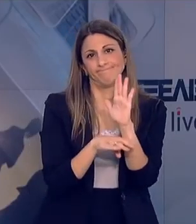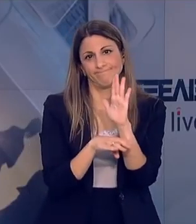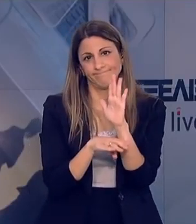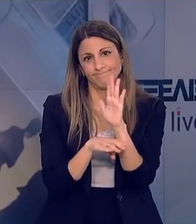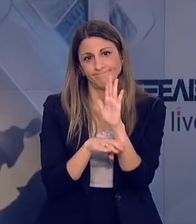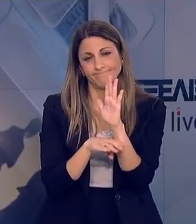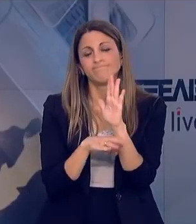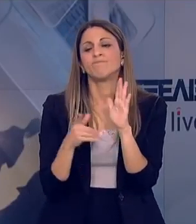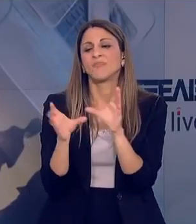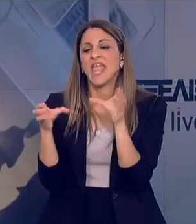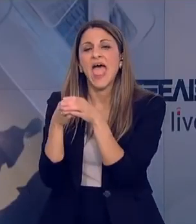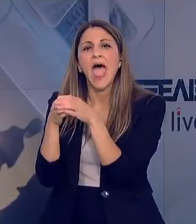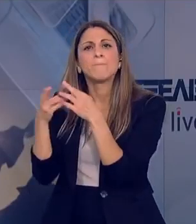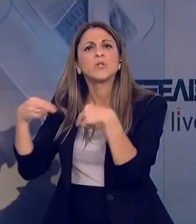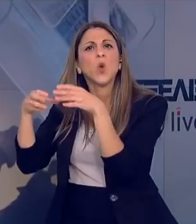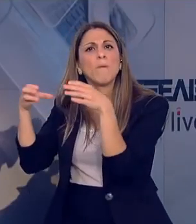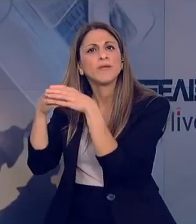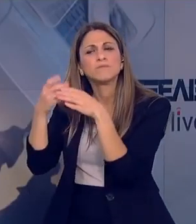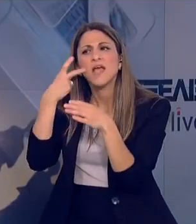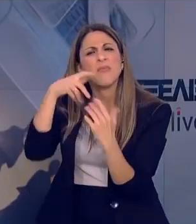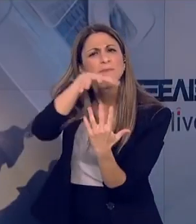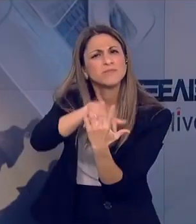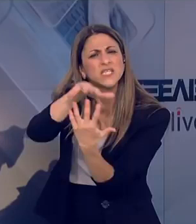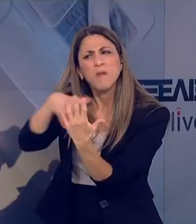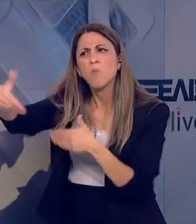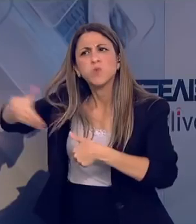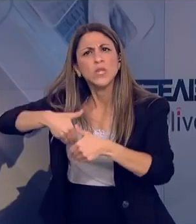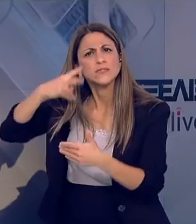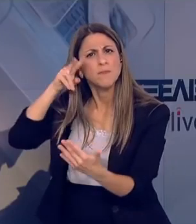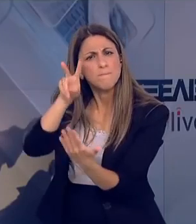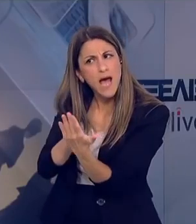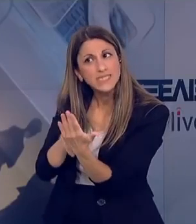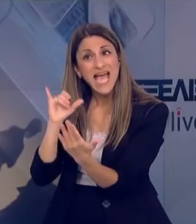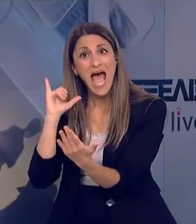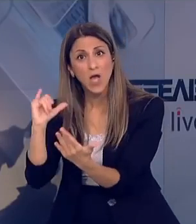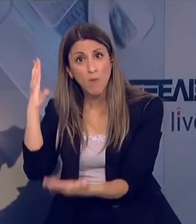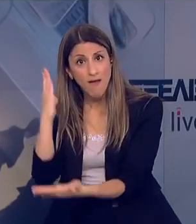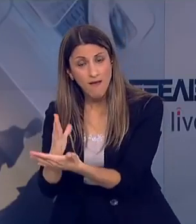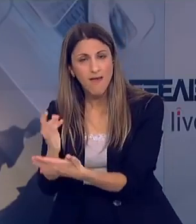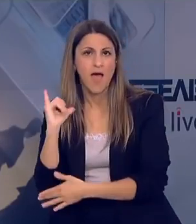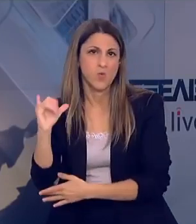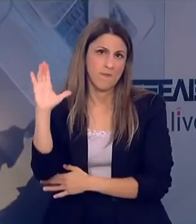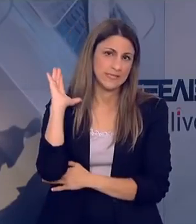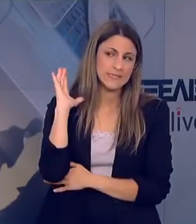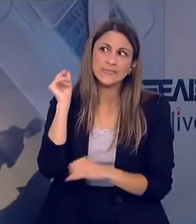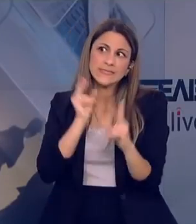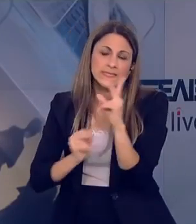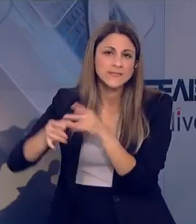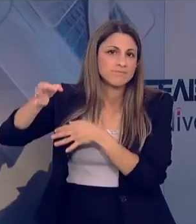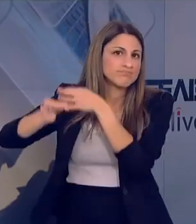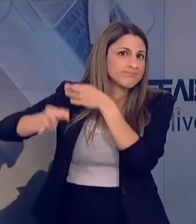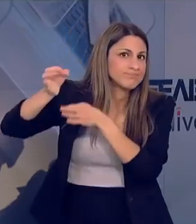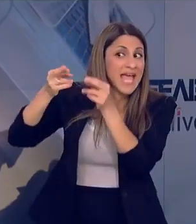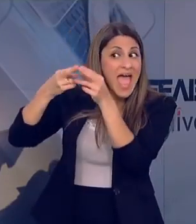να προβλέψω. Η Επιτροπή έχει δει κάποια κείμενα, έχει συζητήσει κάποια κείμενα, τίποτα δεν είναι οριστικό ακόμα. Όλα είναι σε διαβούλευση και